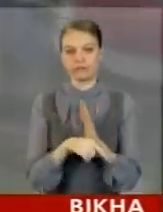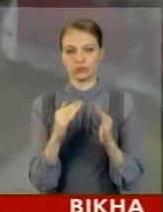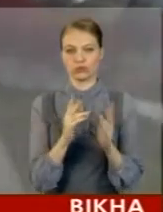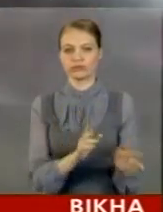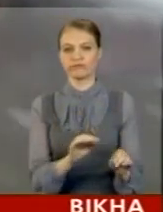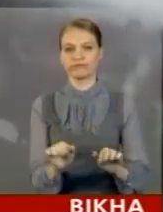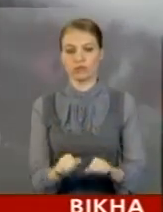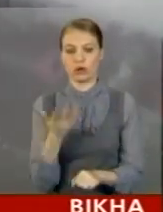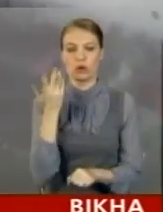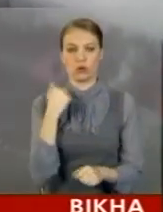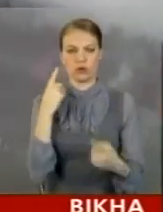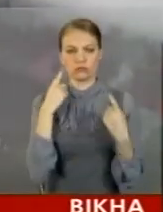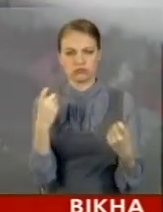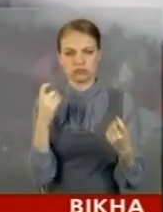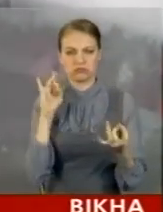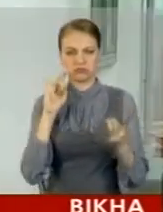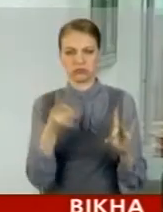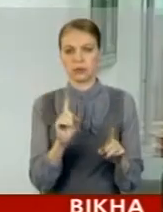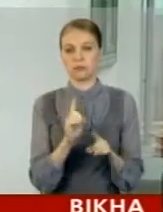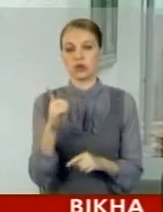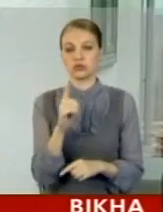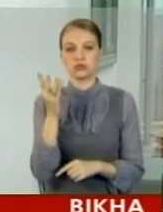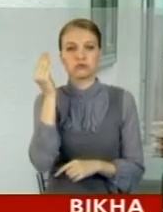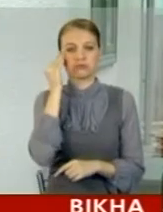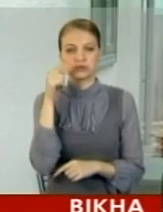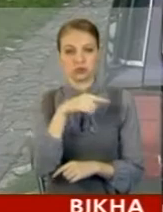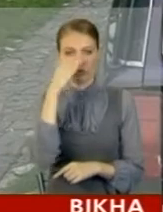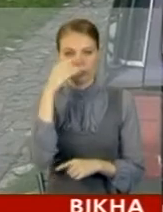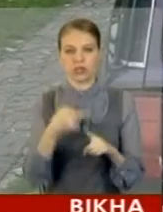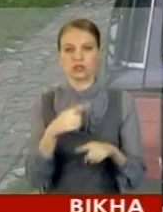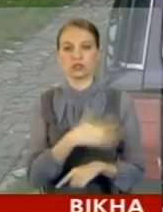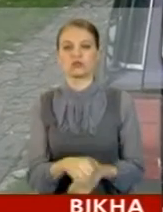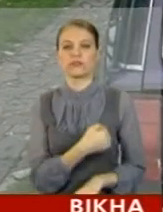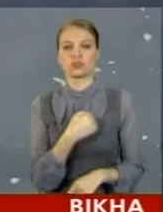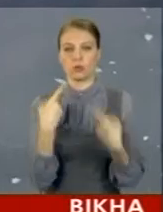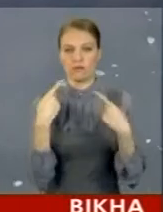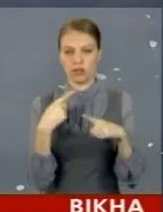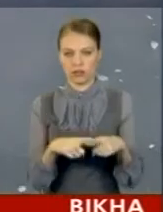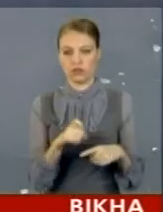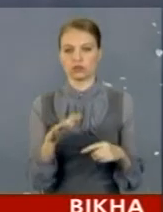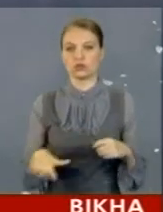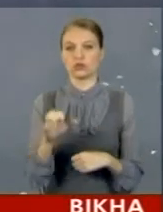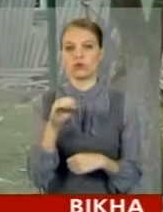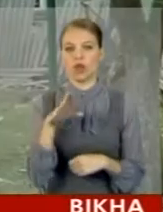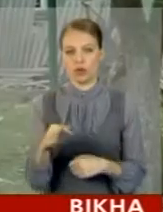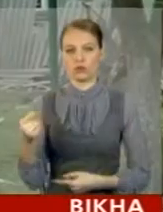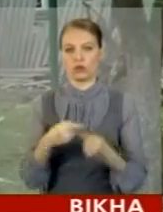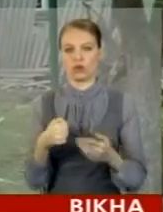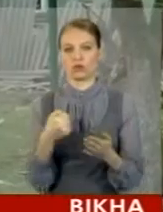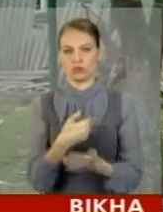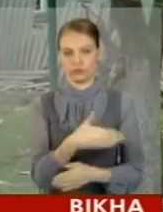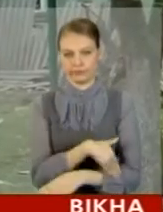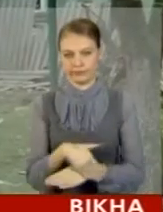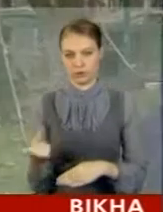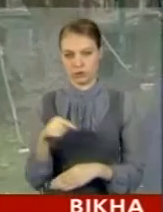Аж раптом заревіло, загуло. Перше, що спало на думку чоловікові, то вже військова техніка з зони АТО їде Костопільськими